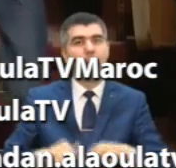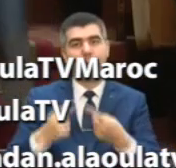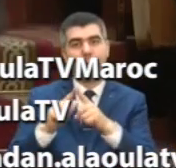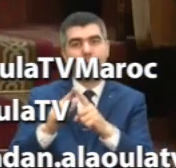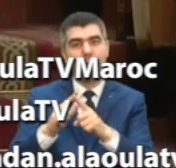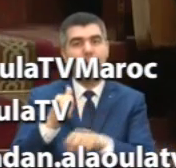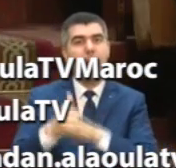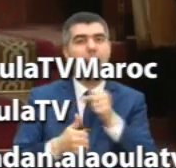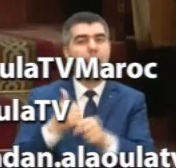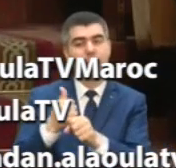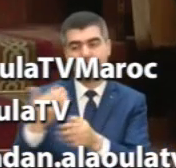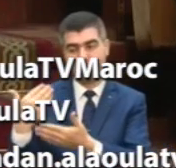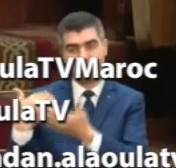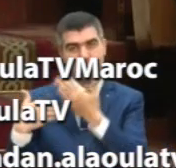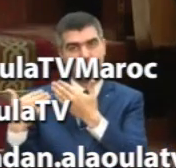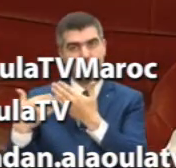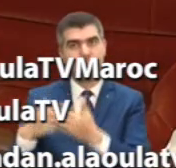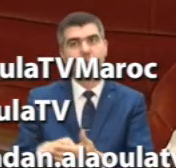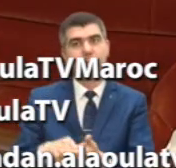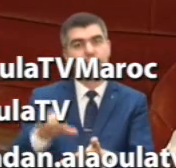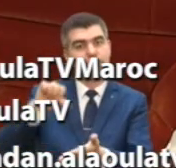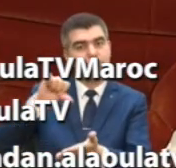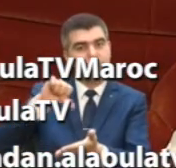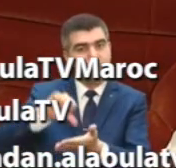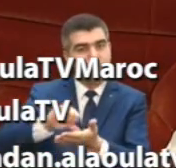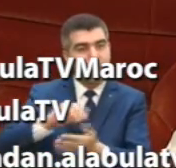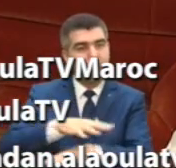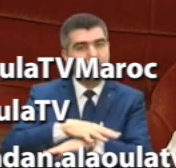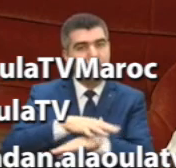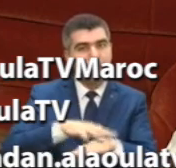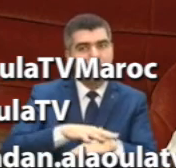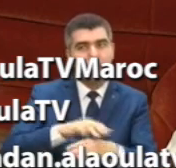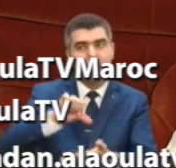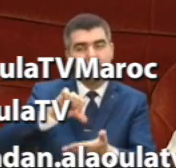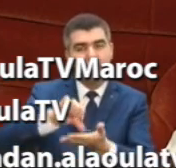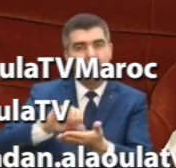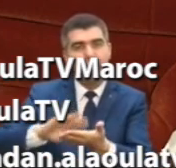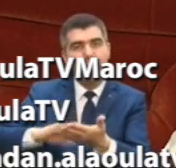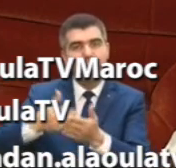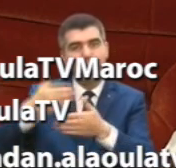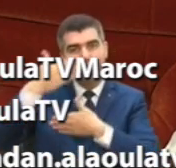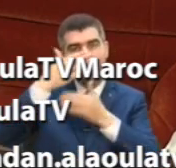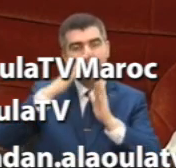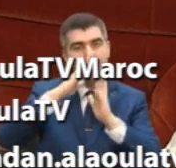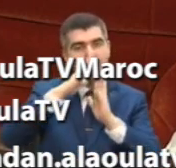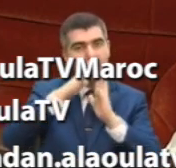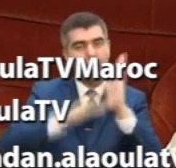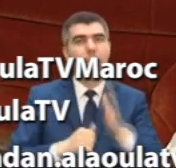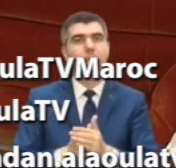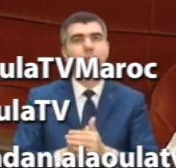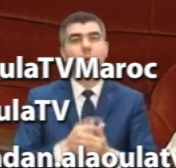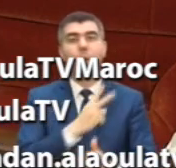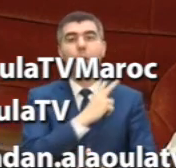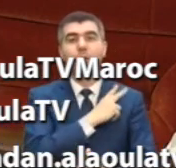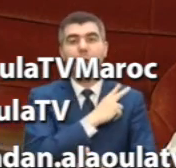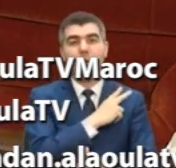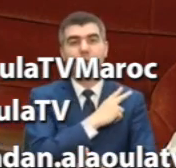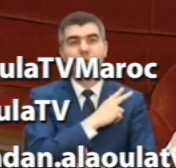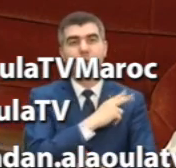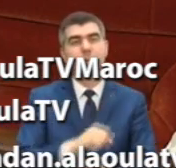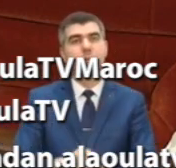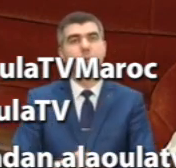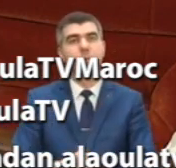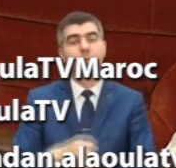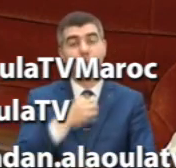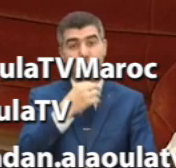السنوات الأخيرة مركزيا جهويا وإقليميا. بالنسبة لهيئة أطر التدريس، تكفي